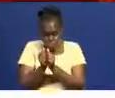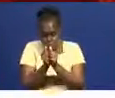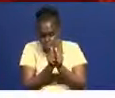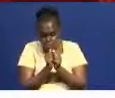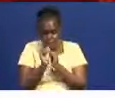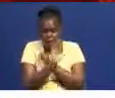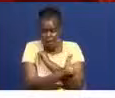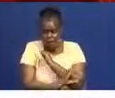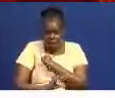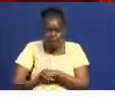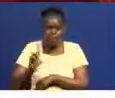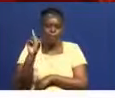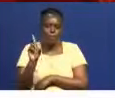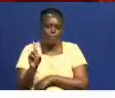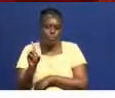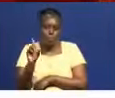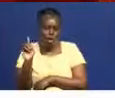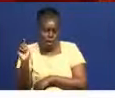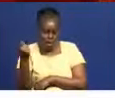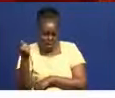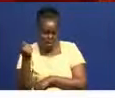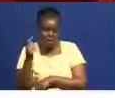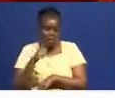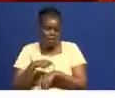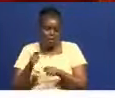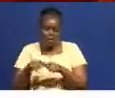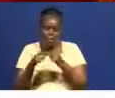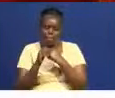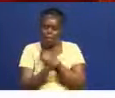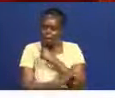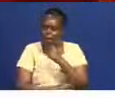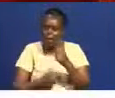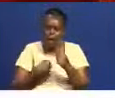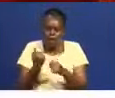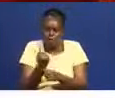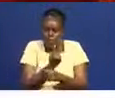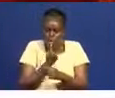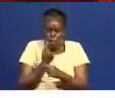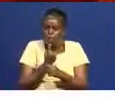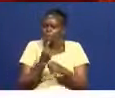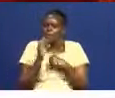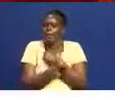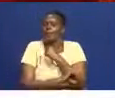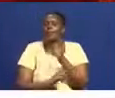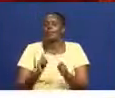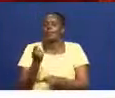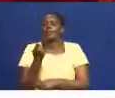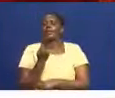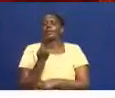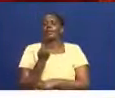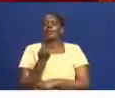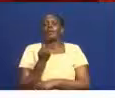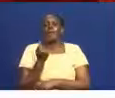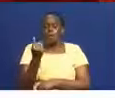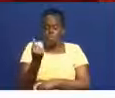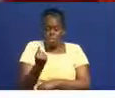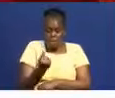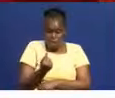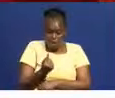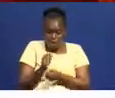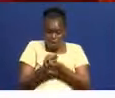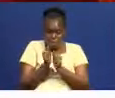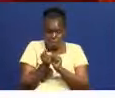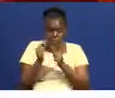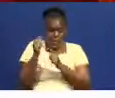nchi yao ni hii Kenya, na hata Kenya ikiharibika hawana nchi nyingine ambao watakimbilia. Kwa hiyo wamekuja